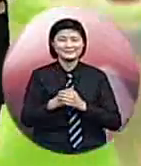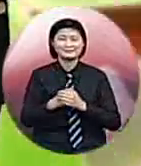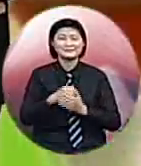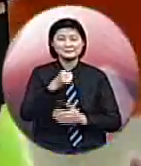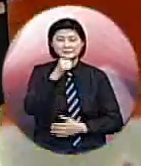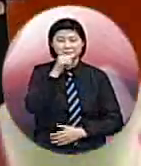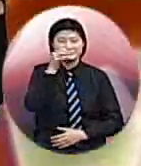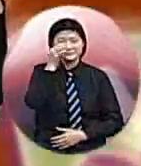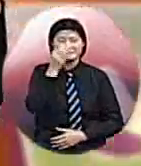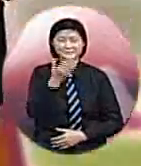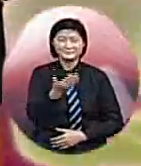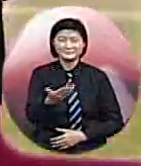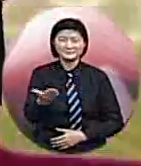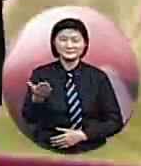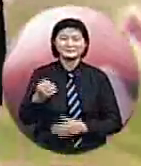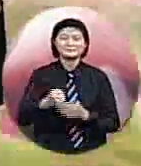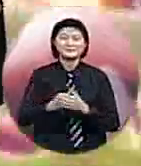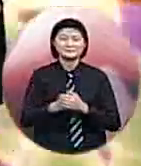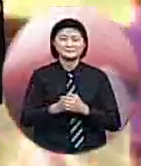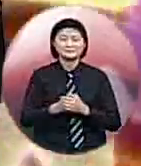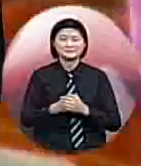점수 볼게요. 네. 점수 보여 주세요.